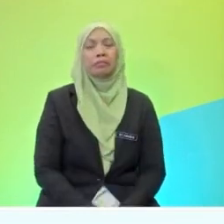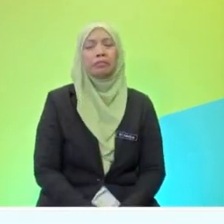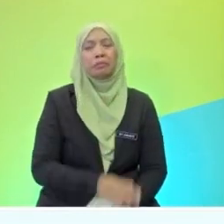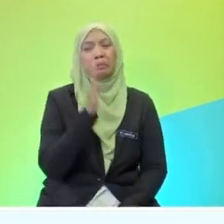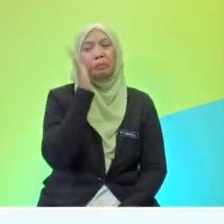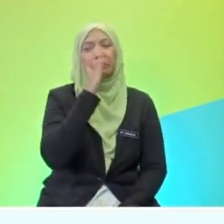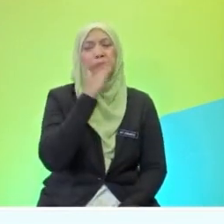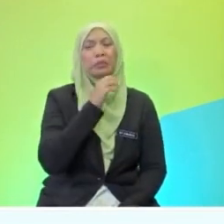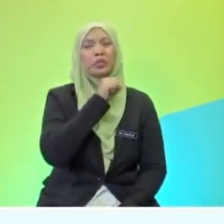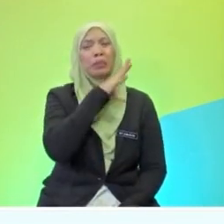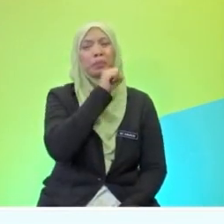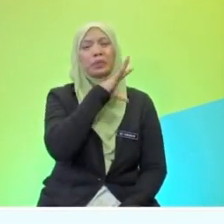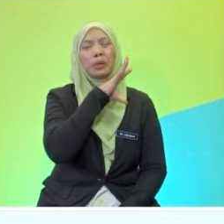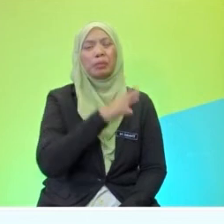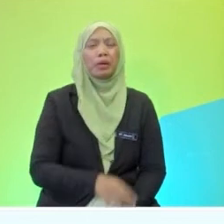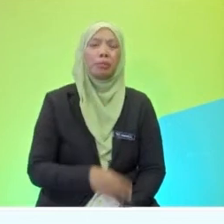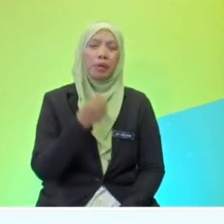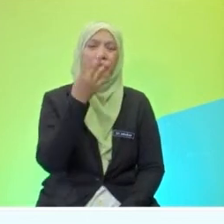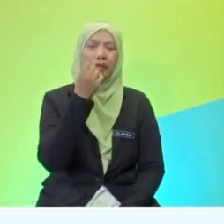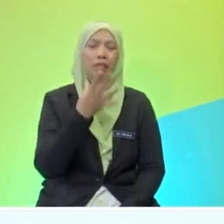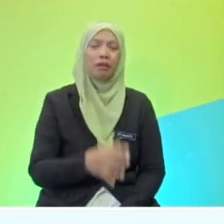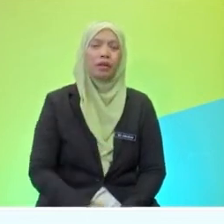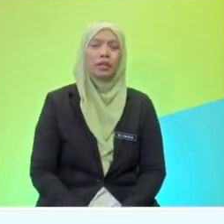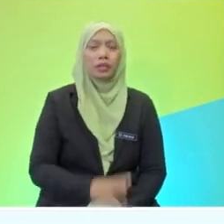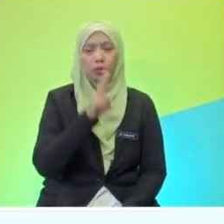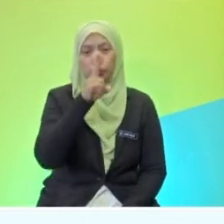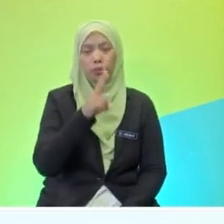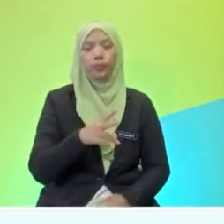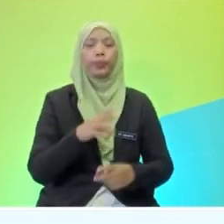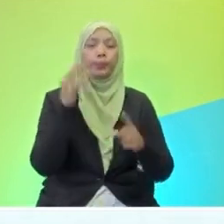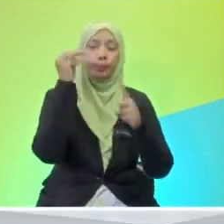semakin memenuhi kawasan plus sekitaran dah jadi duomarkah